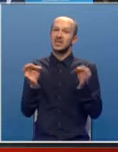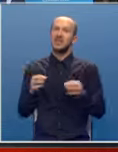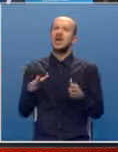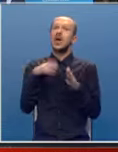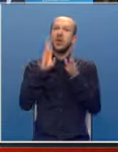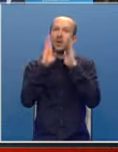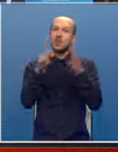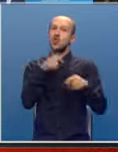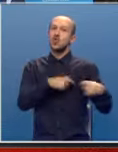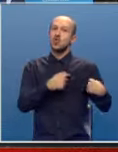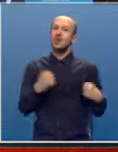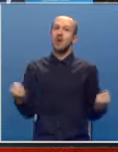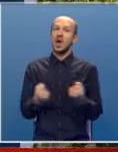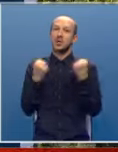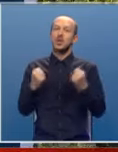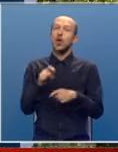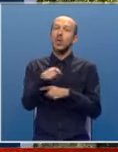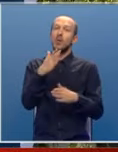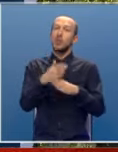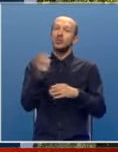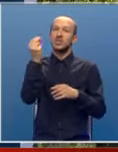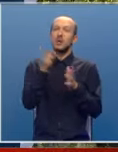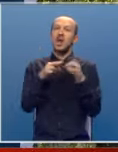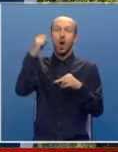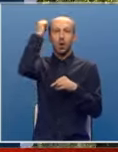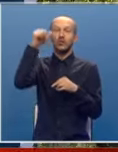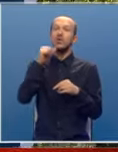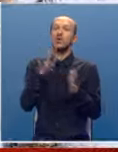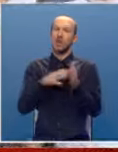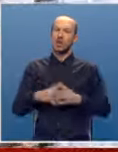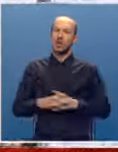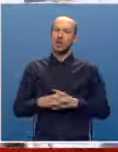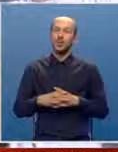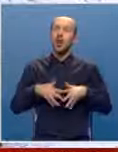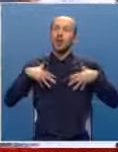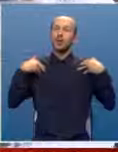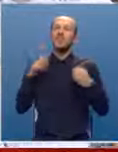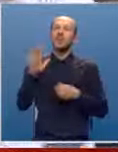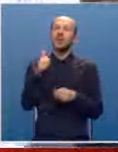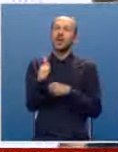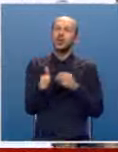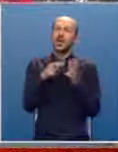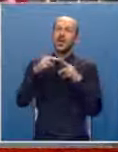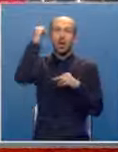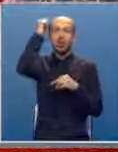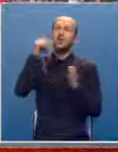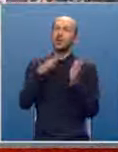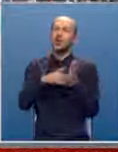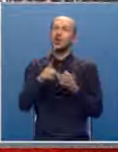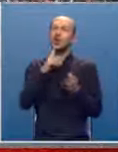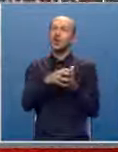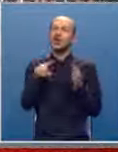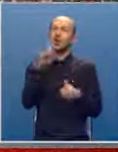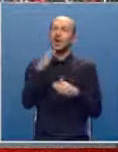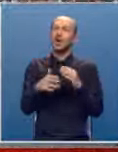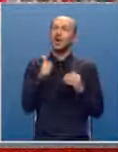je posvećena i humanitarnoj akciji Odbora za pomoć Srbima na Kosovo i Metohiji, obradujmo vaše vršnjake na Kosovu i Metohiji, koja traje do